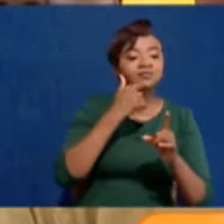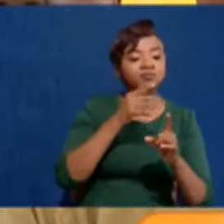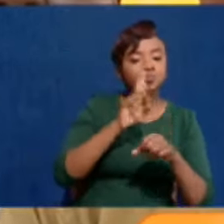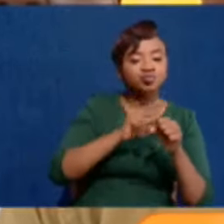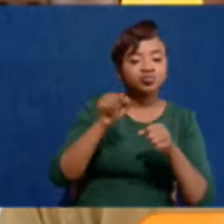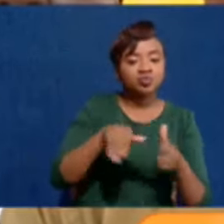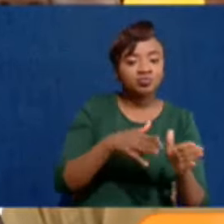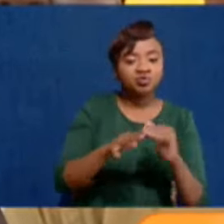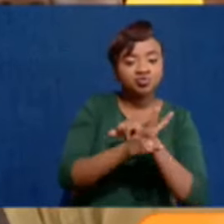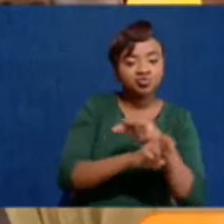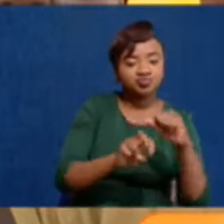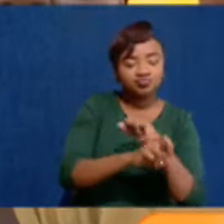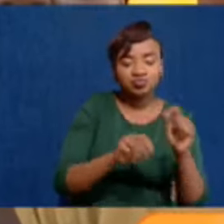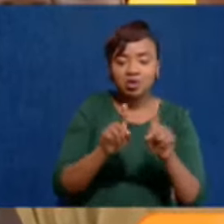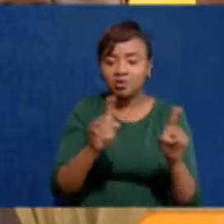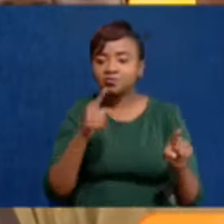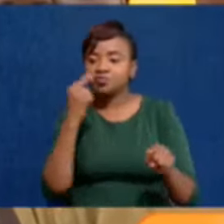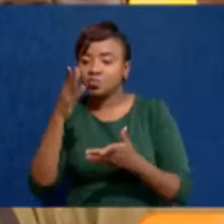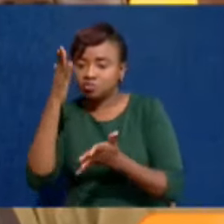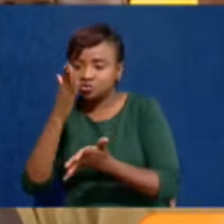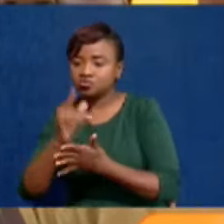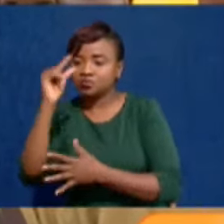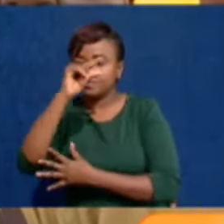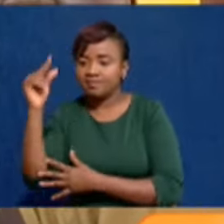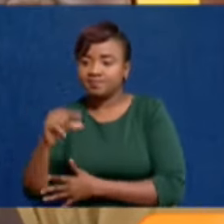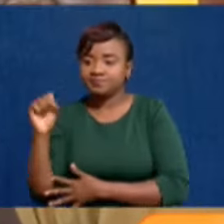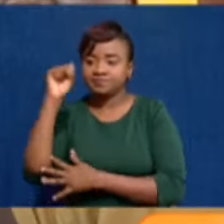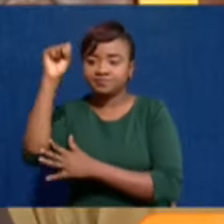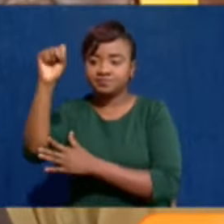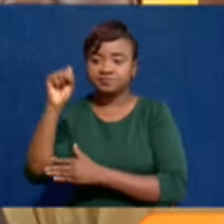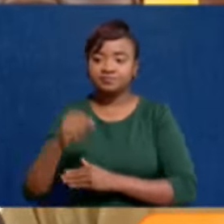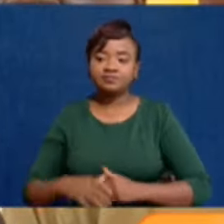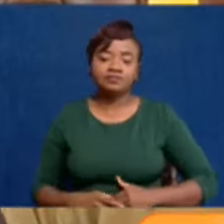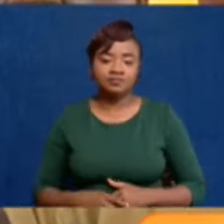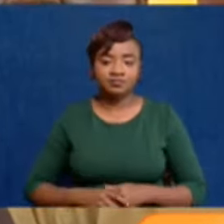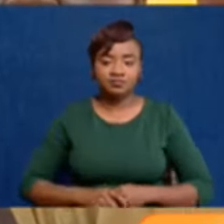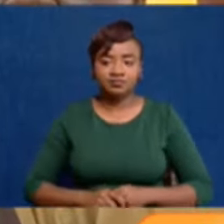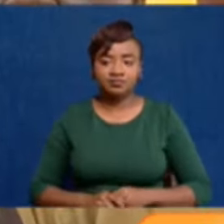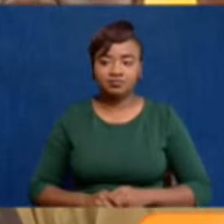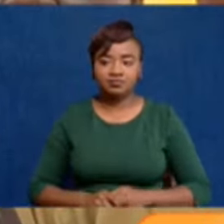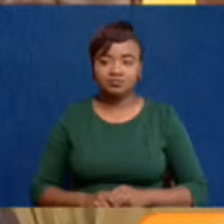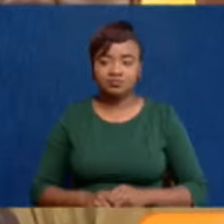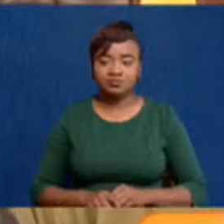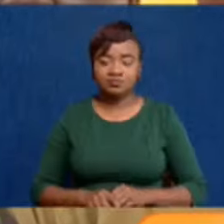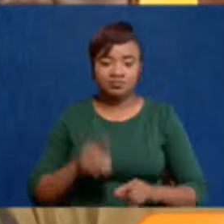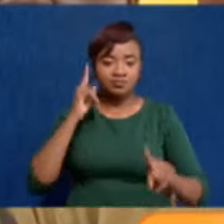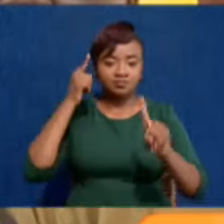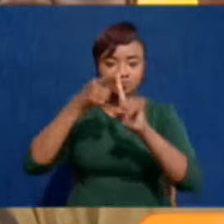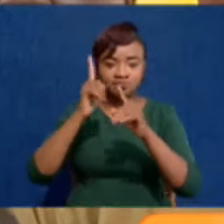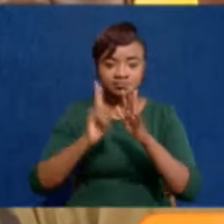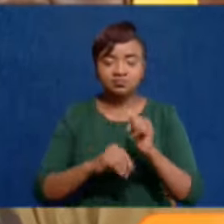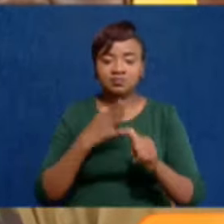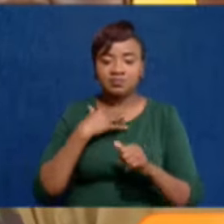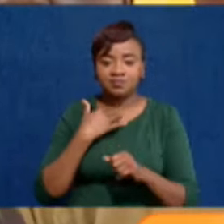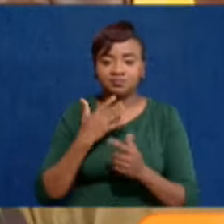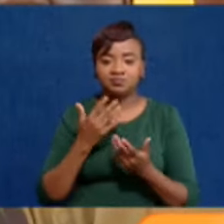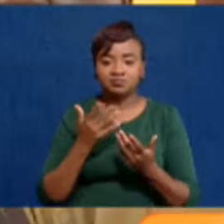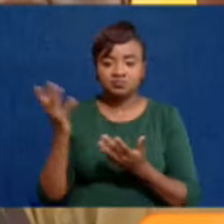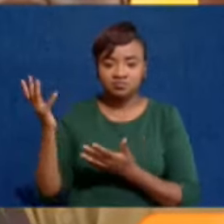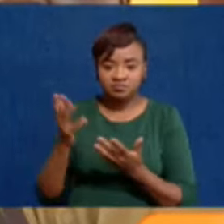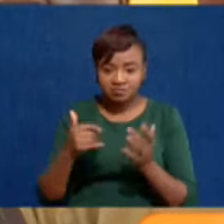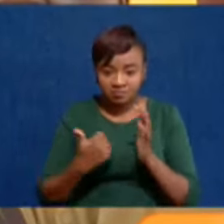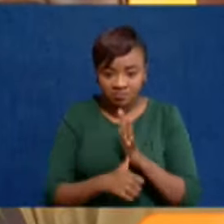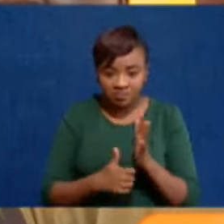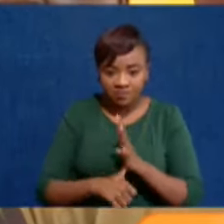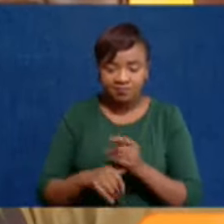opportunist of that riots and whatever, so that they cause mayhem, they